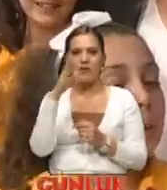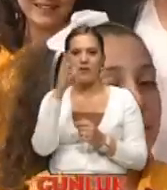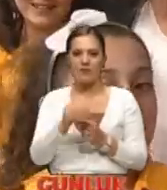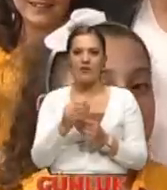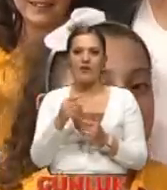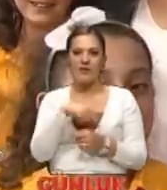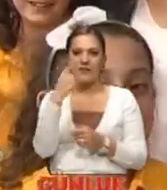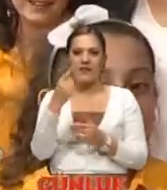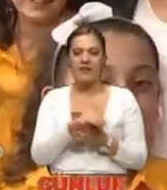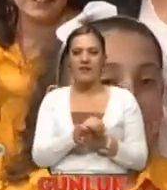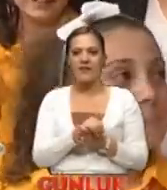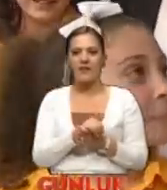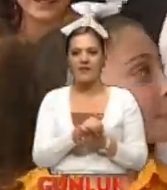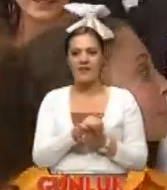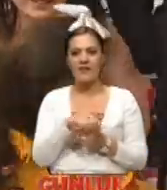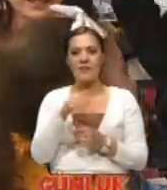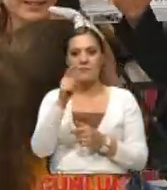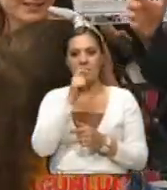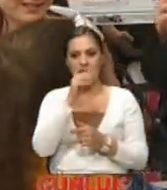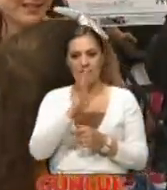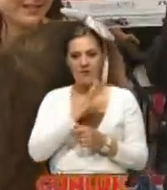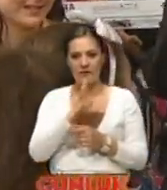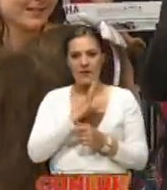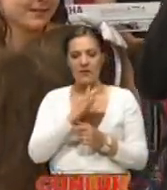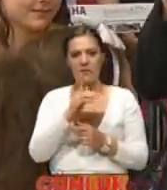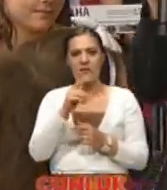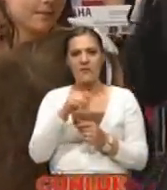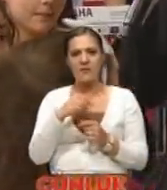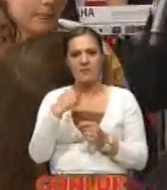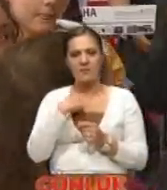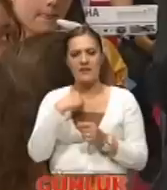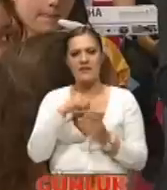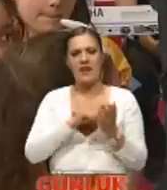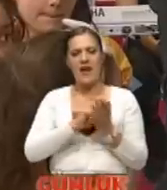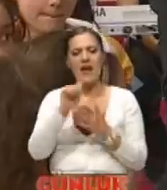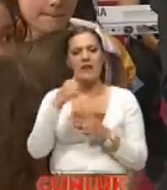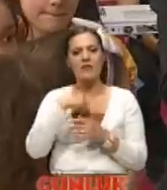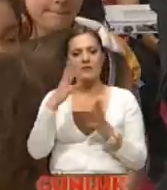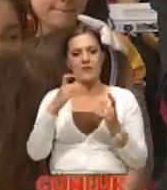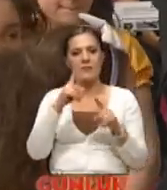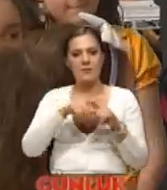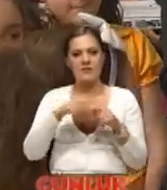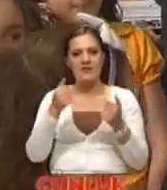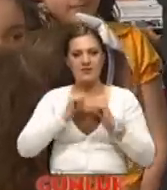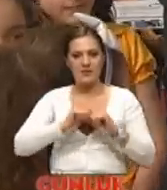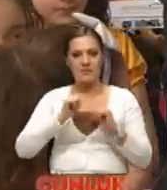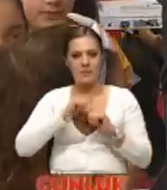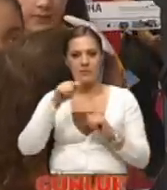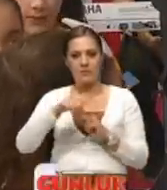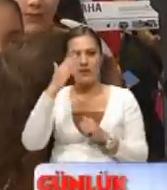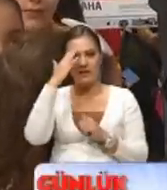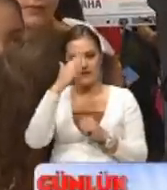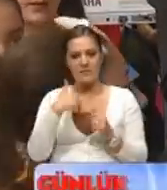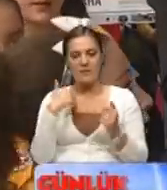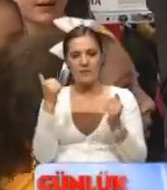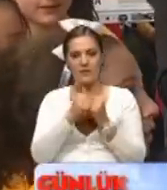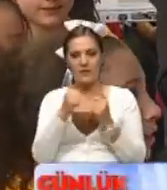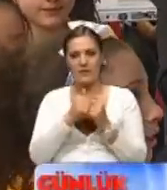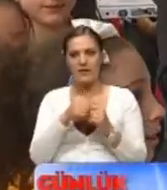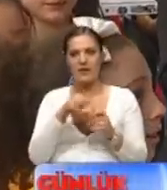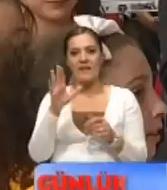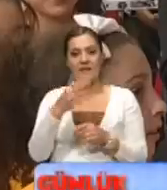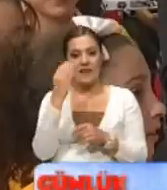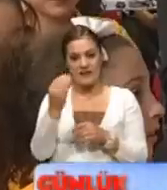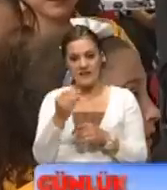oluyor genelde. Mikrofonunuz var mı? Nasıl oluyor, bir daha söyleyeyim. Biz her cumartesi pazar çalışmalarımızda böyle selamlıyoruz birbirimize. Gerçekten mi?